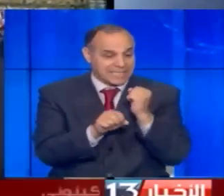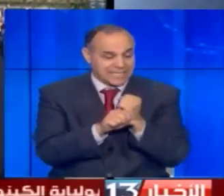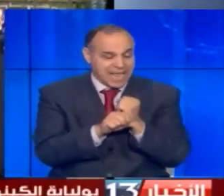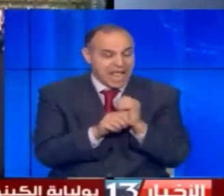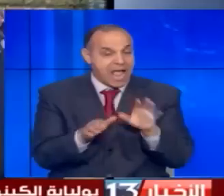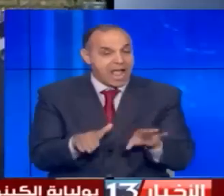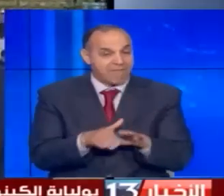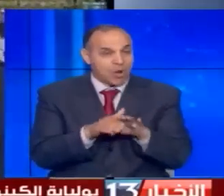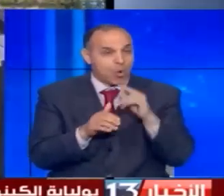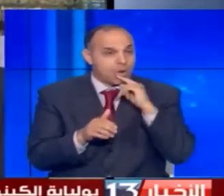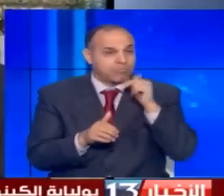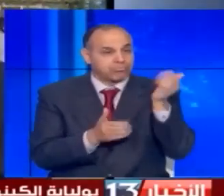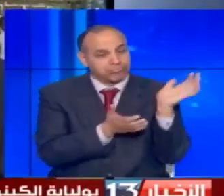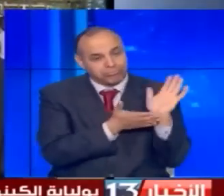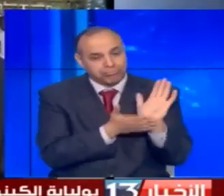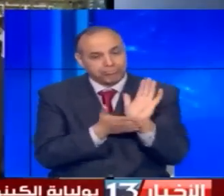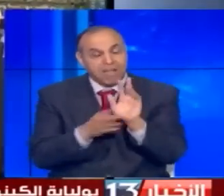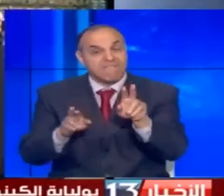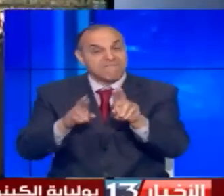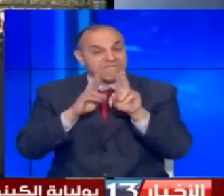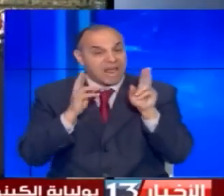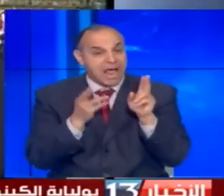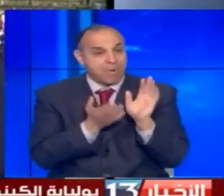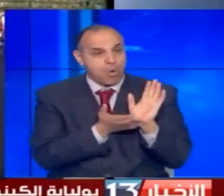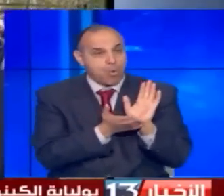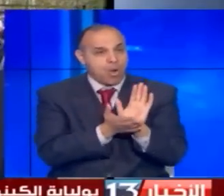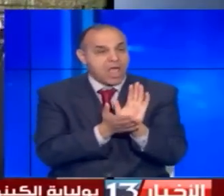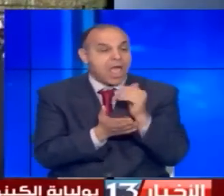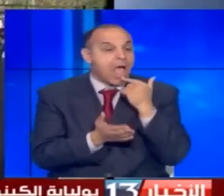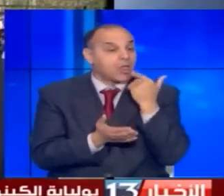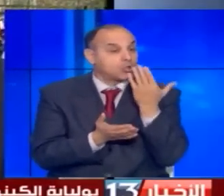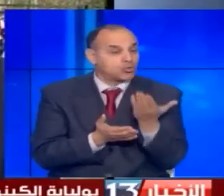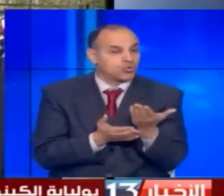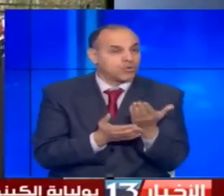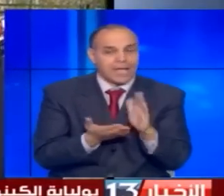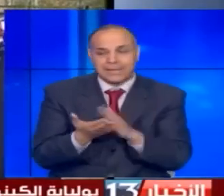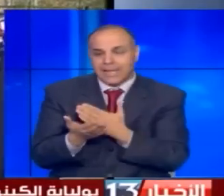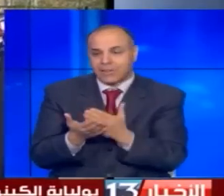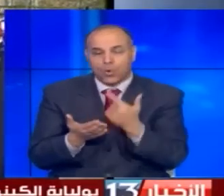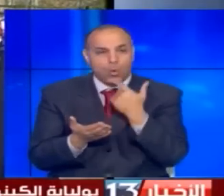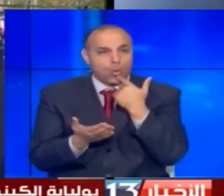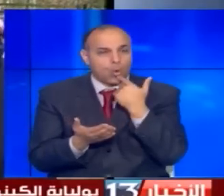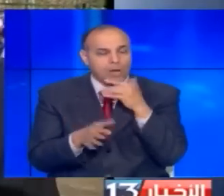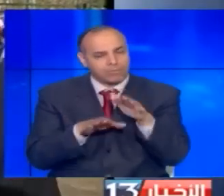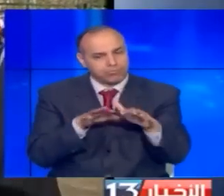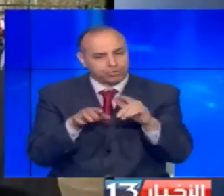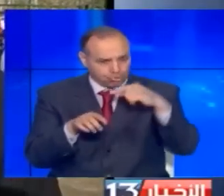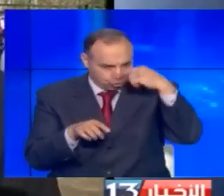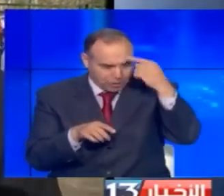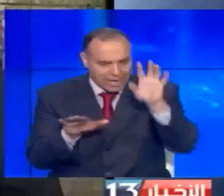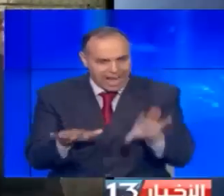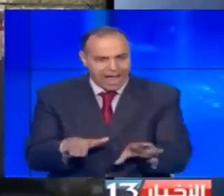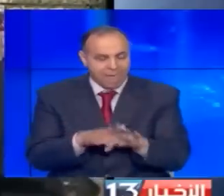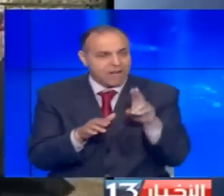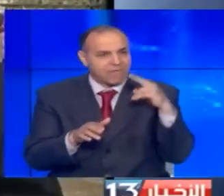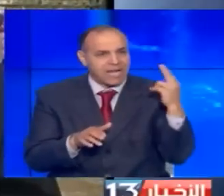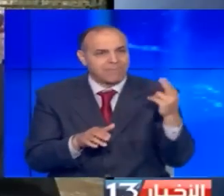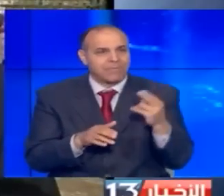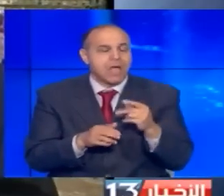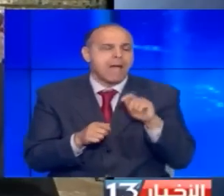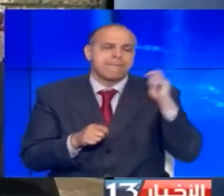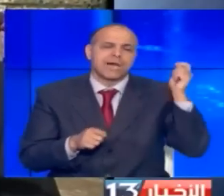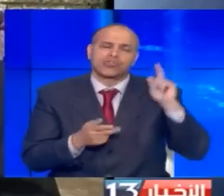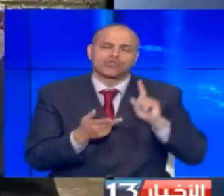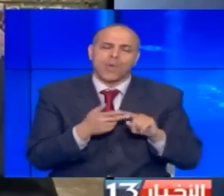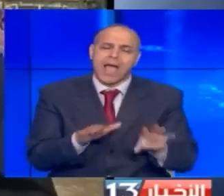بالزارات تتميز بالعروض الدولية، يعني سعينا على الشيء هذايا تحضيرا لان ان شاء الله نسعى به المهرجان باش يكون دولي. هاك يقول مهرجان